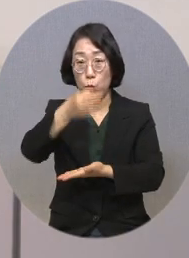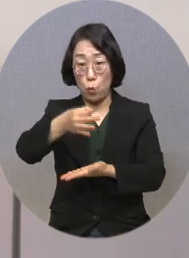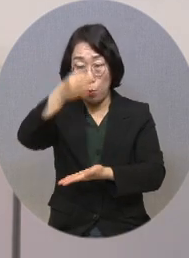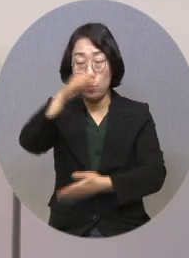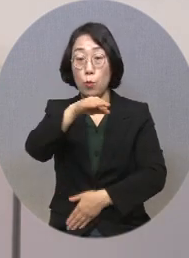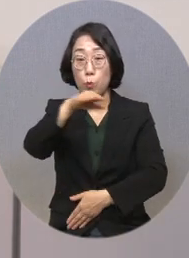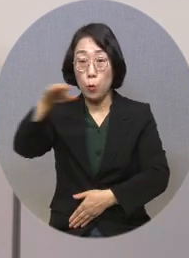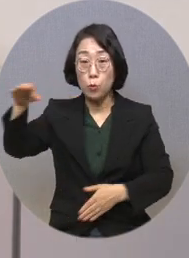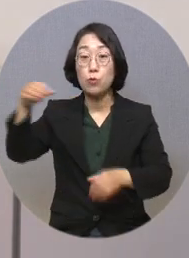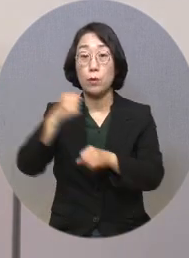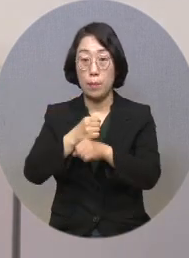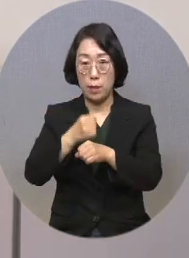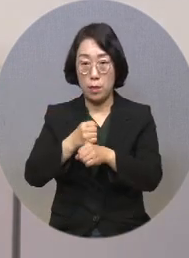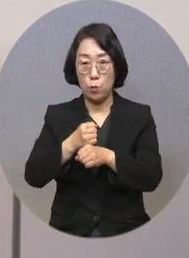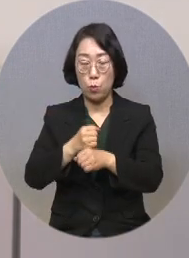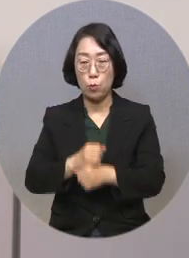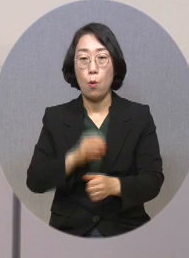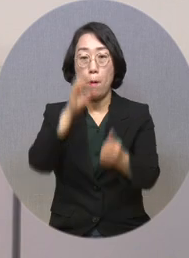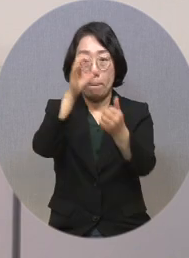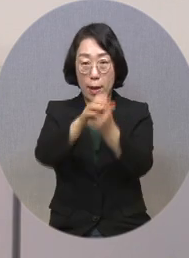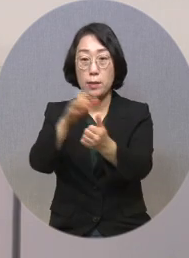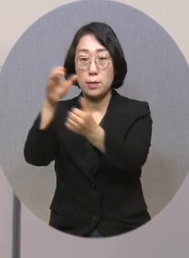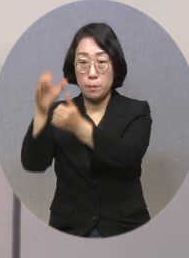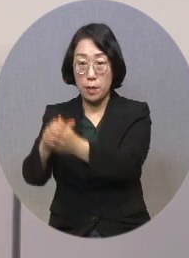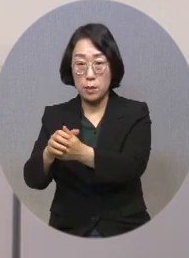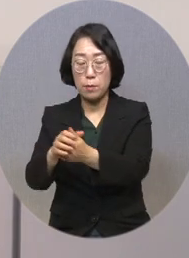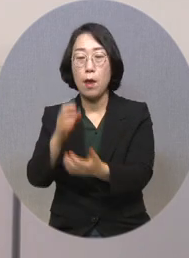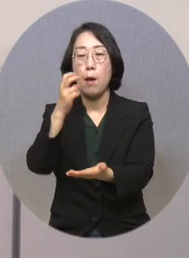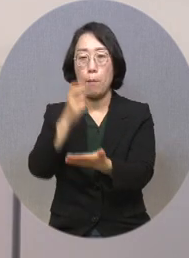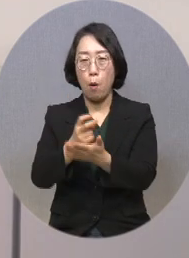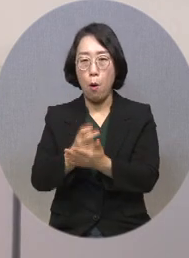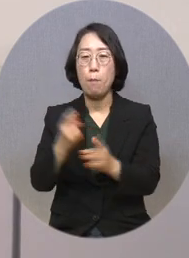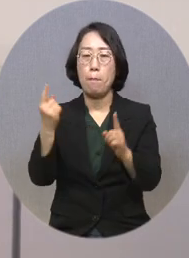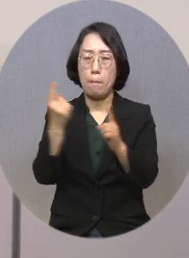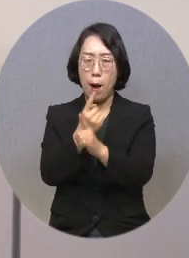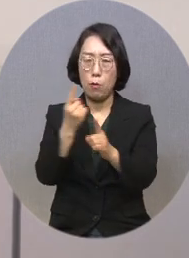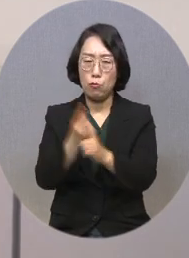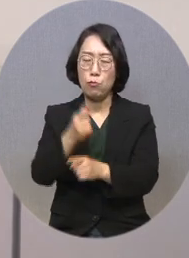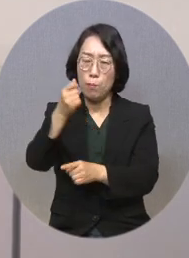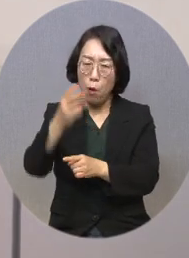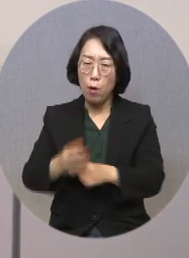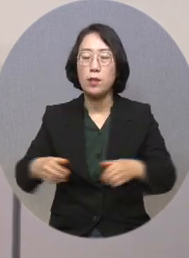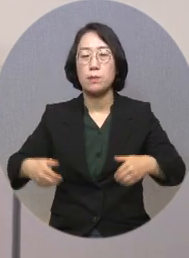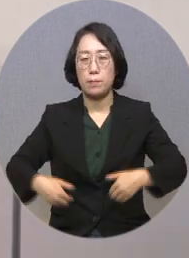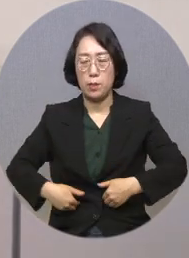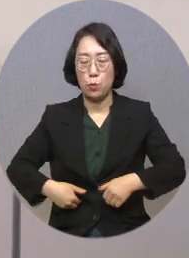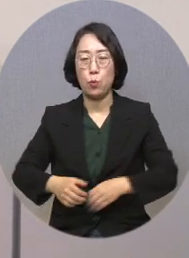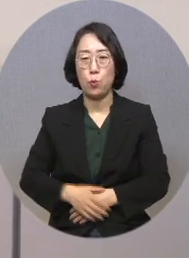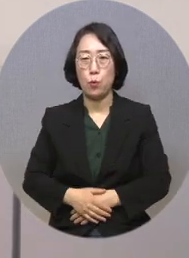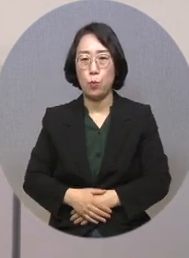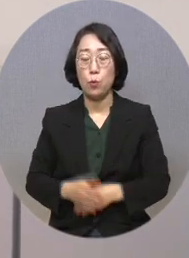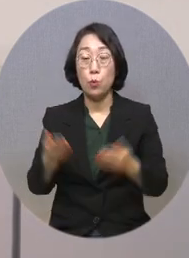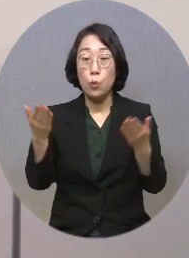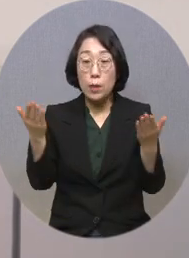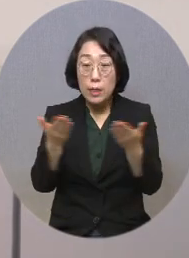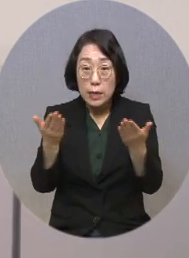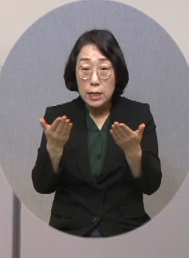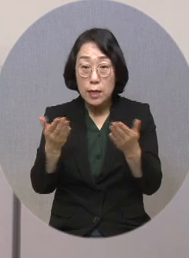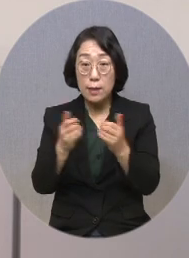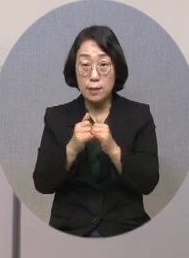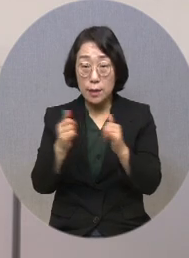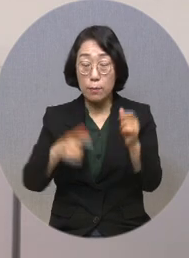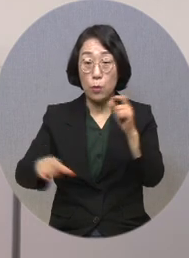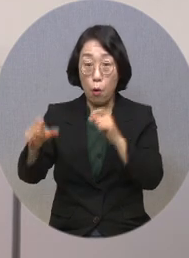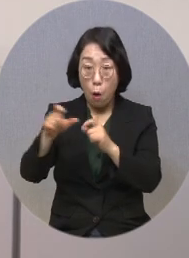기준 등 처우 개선을 위한 제도 개선이 시급합니다. 인력 확충 보장은 물론이고 인력 부족